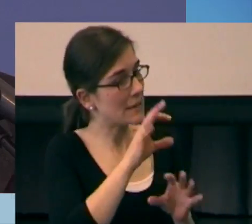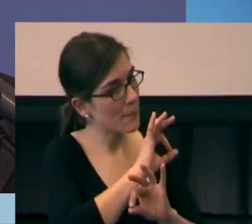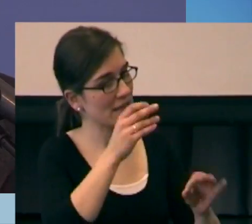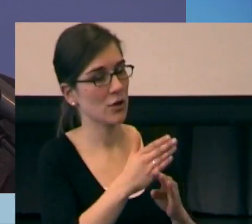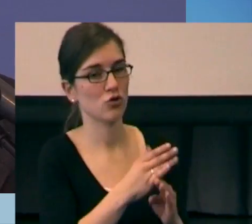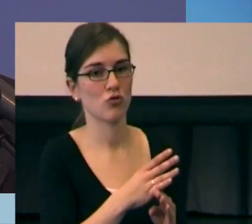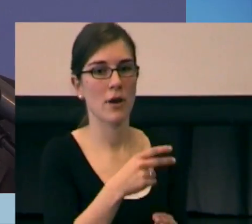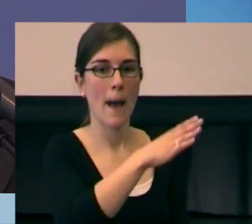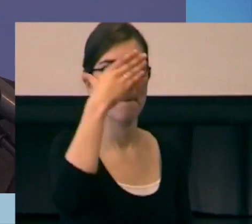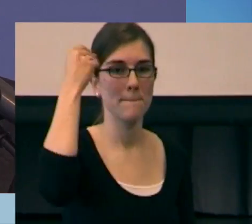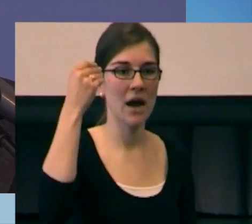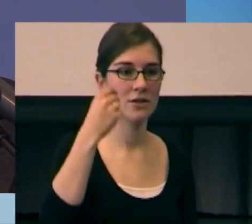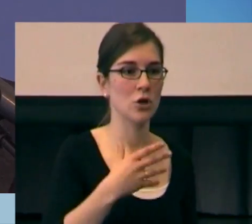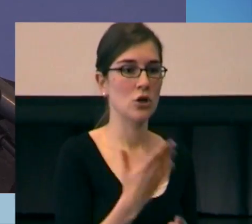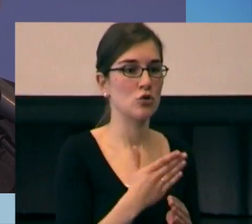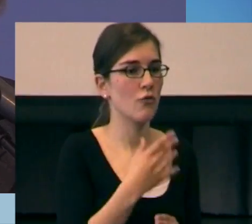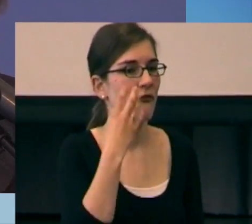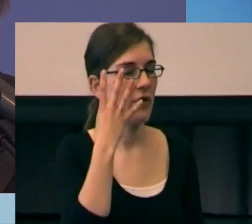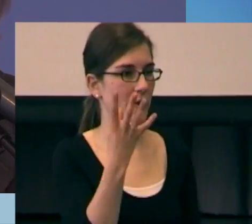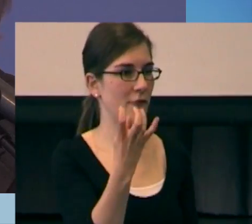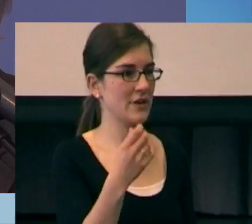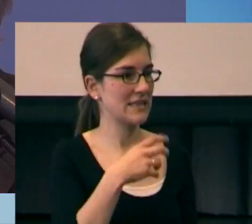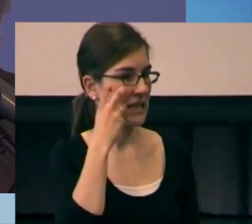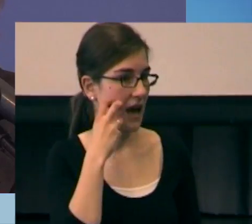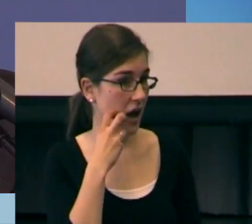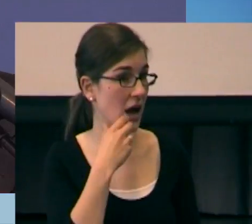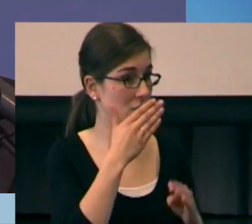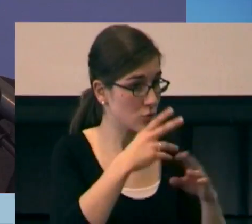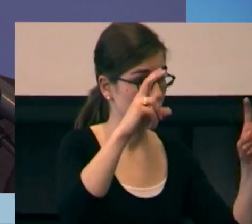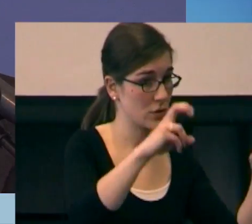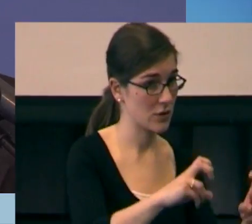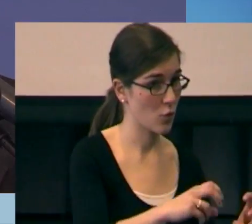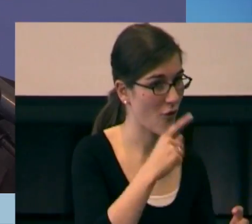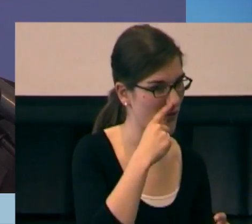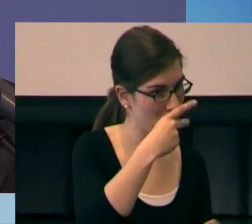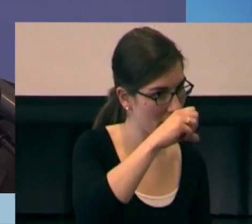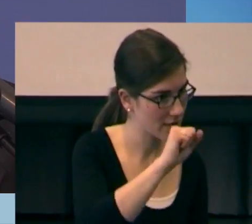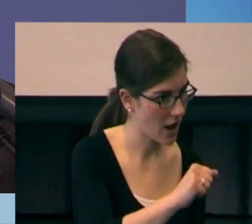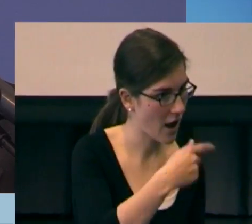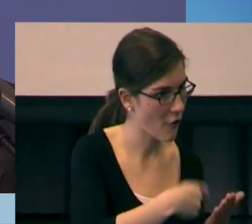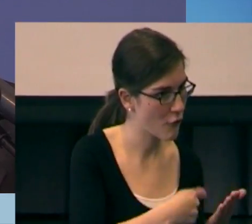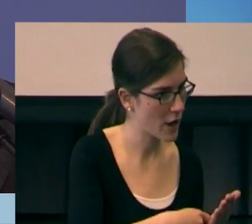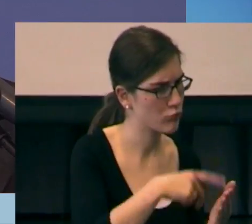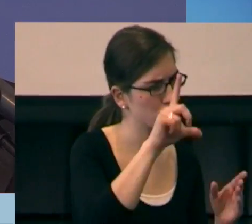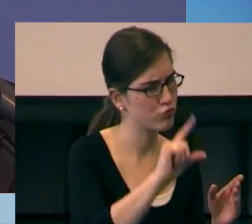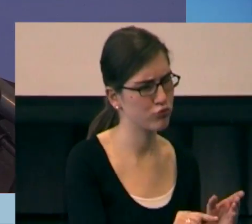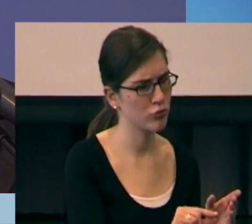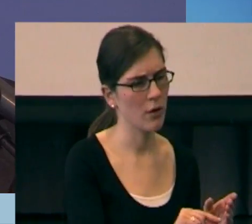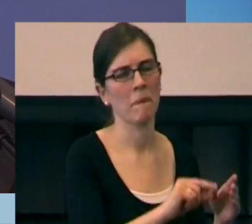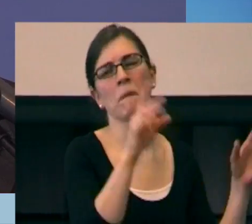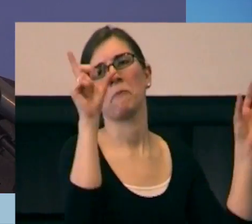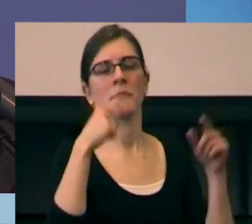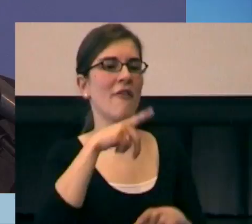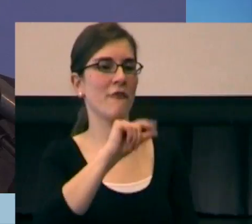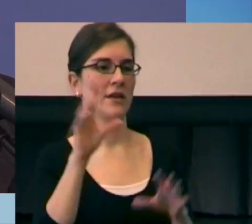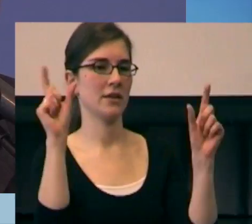je früher, desto besser mit PSA untersuchen. Und wenn dann der PSA-Wert ganz niedrig ist, haben sie ein sehr, sehr niedriges Risiko in